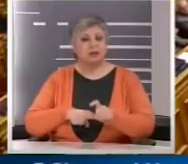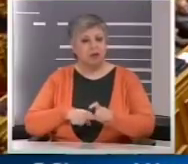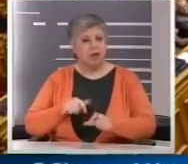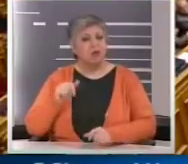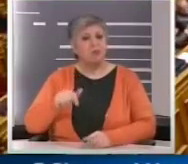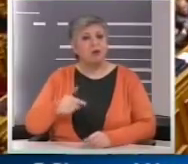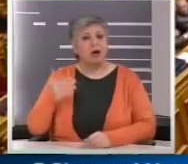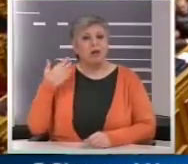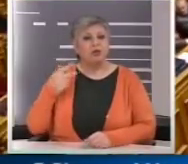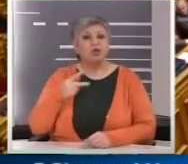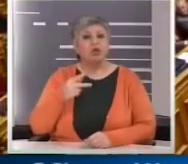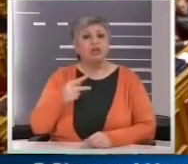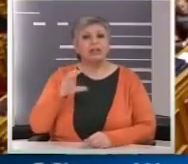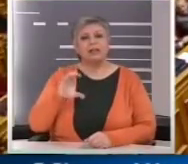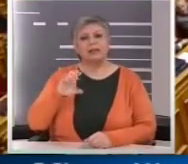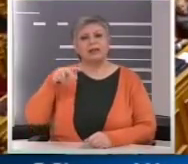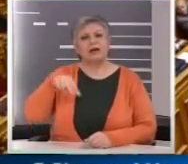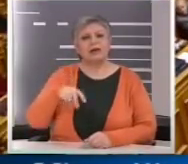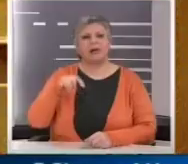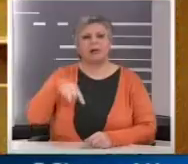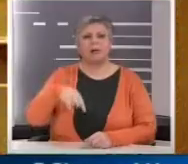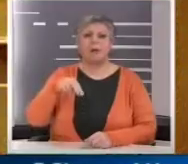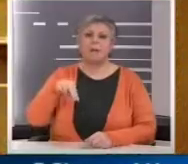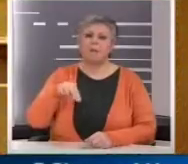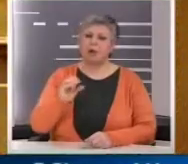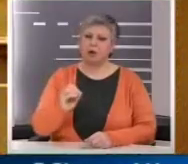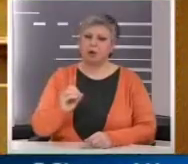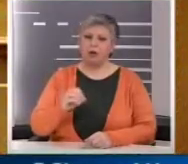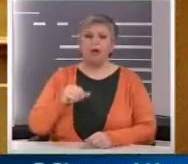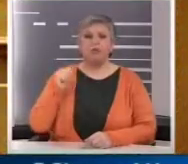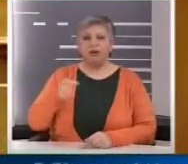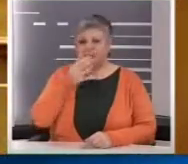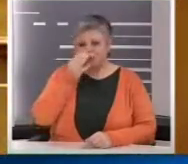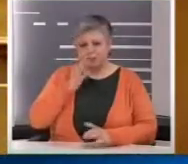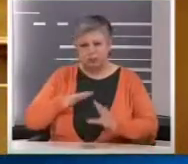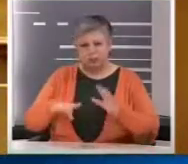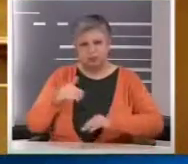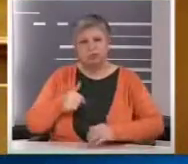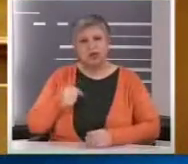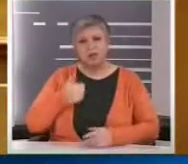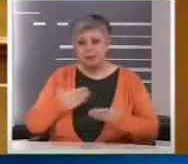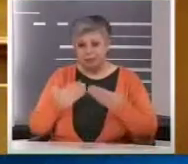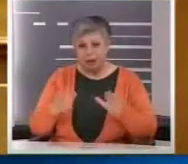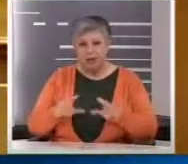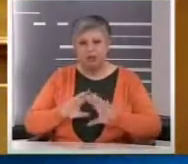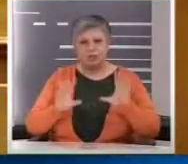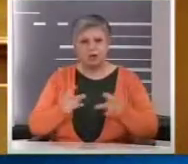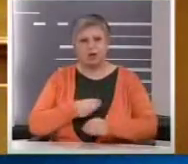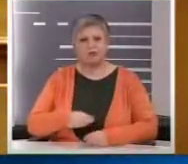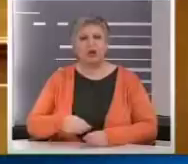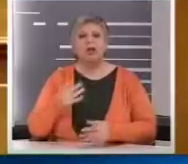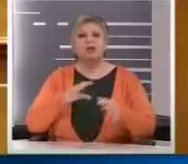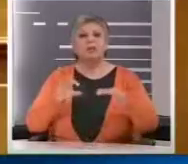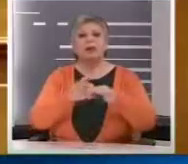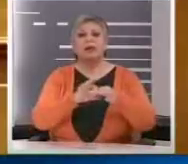ήταν το Κελπνό. Μας κατηγορείτε γι' αυτό, το ξέρω. Μας κατηγορείτε γιατί φέραμε στην επιφάνεια την αμαρτωλή σύμβαση Οκανά Κελπνό,